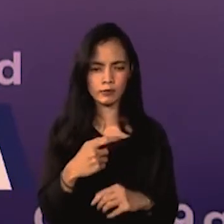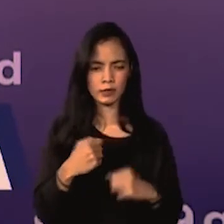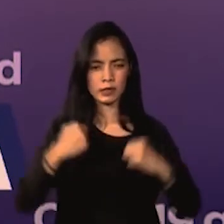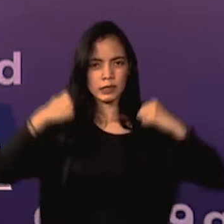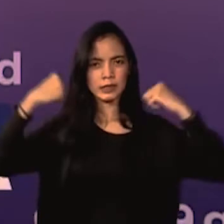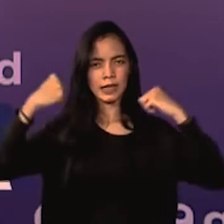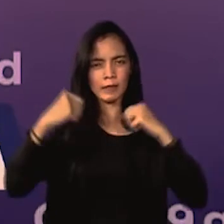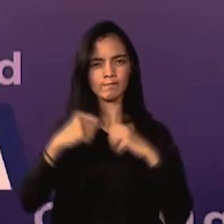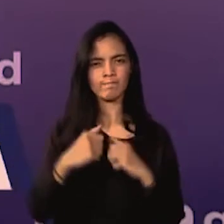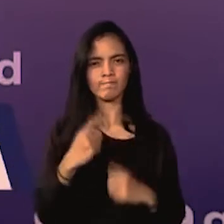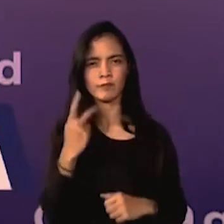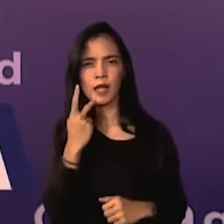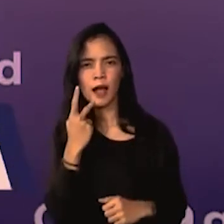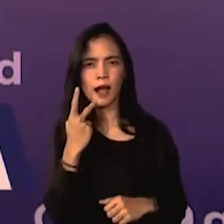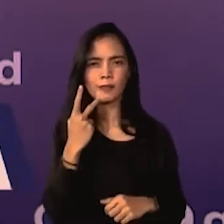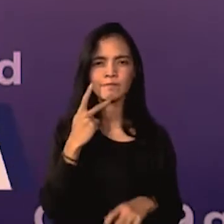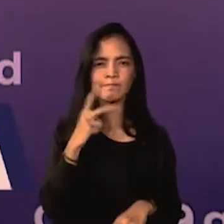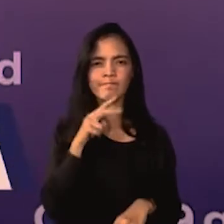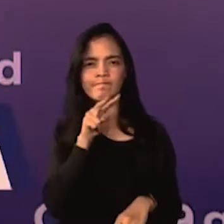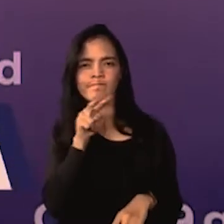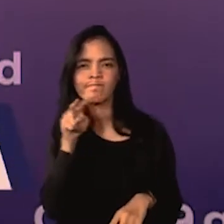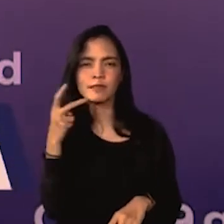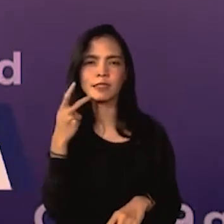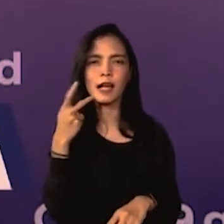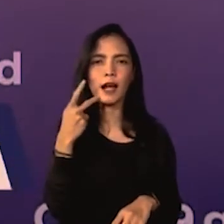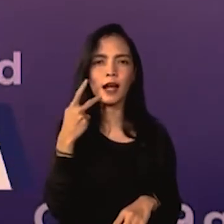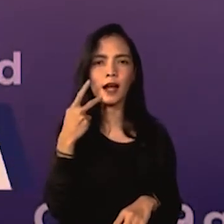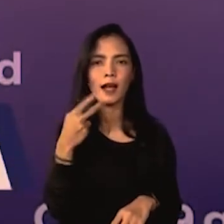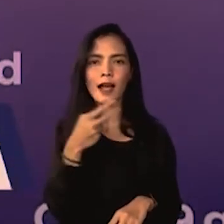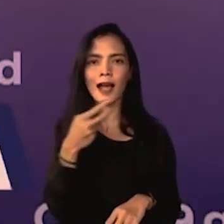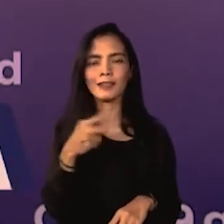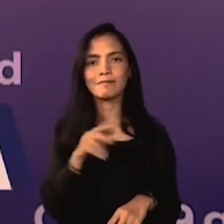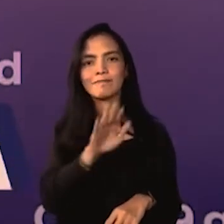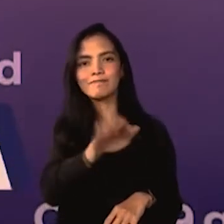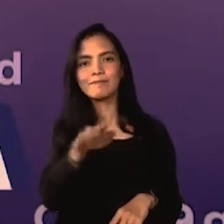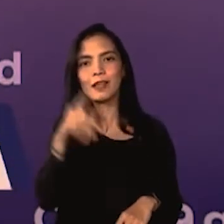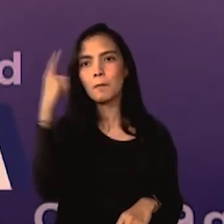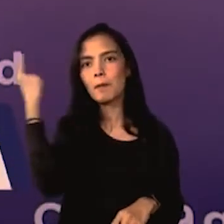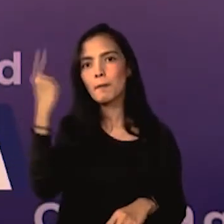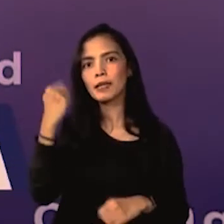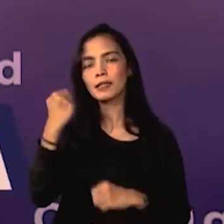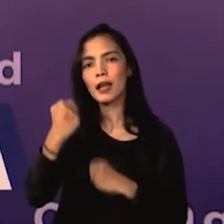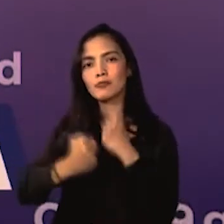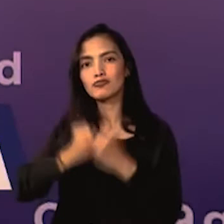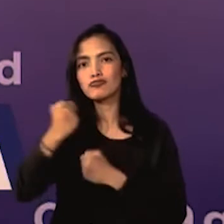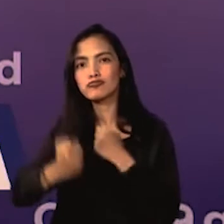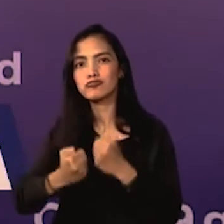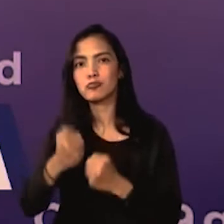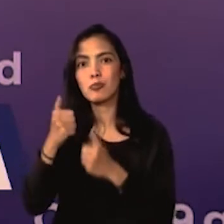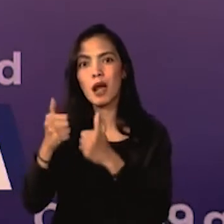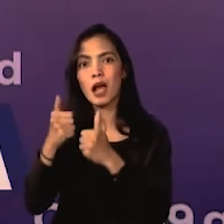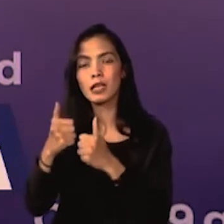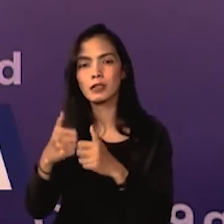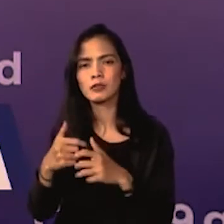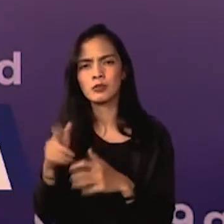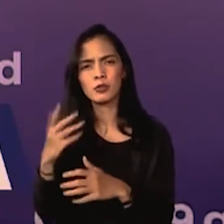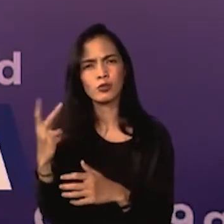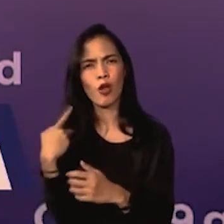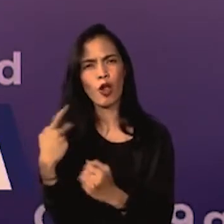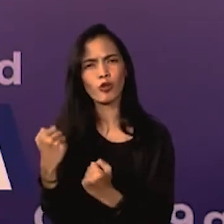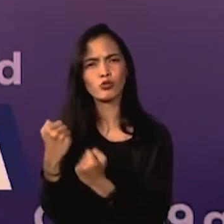semua. Untuk itu, marilah kita bersama-sama terus mendukung upaya-upaya yang sangat baik dan luar biasa